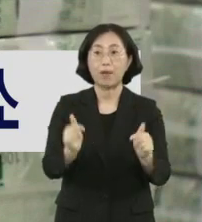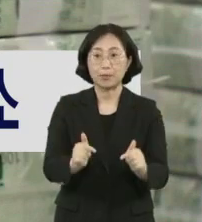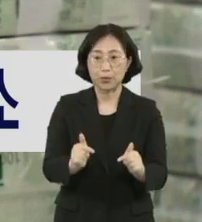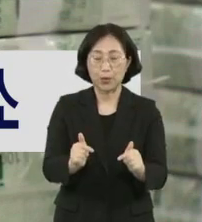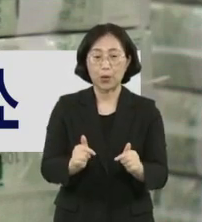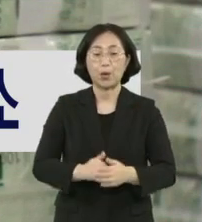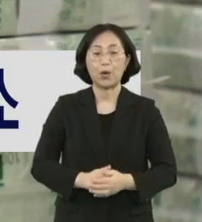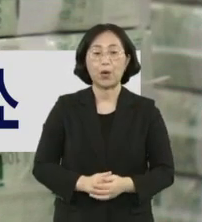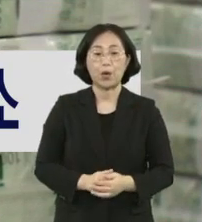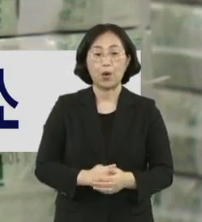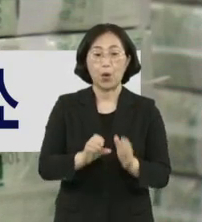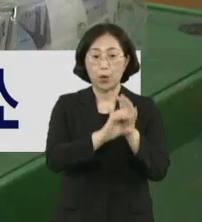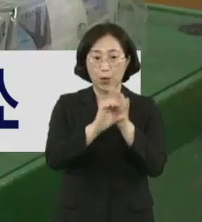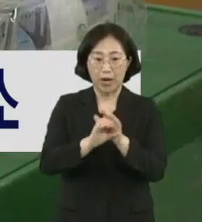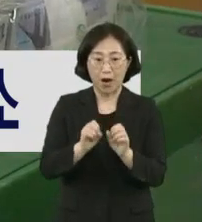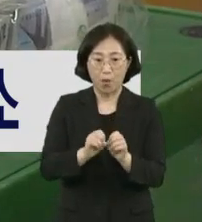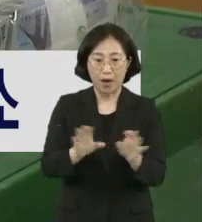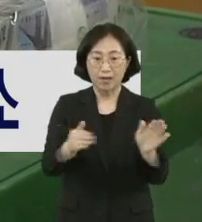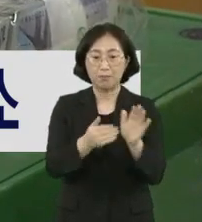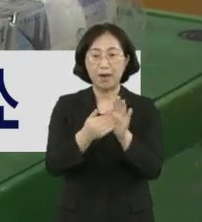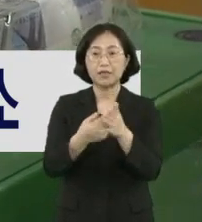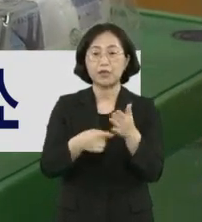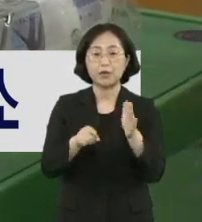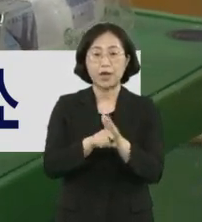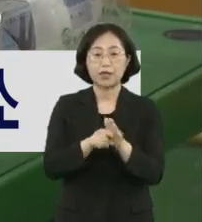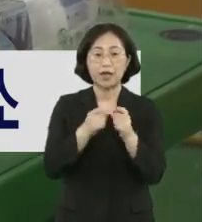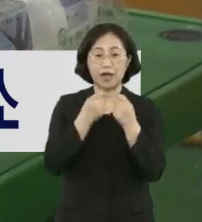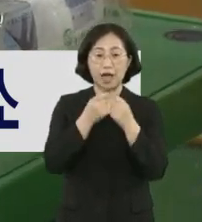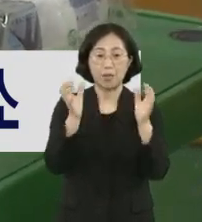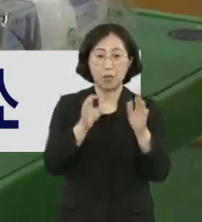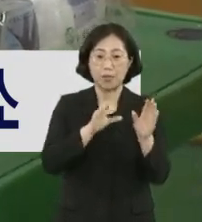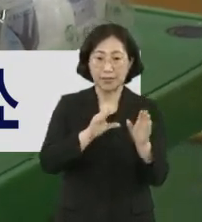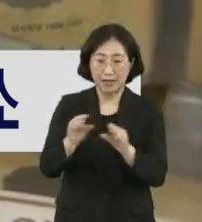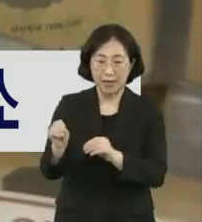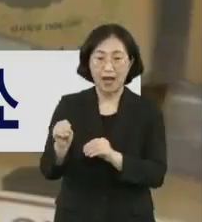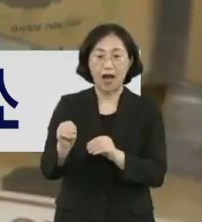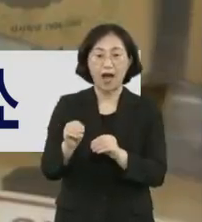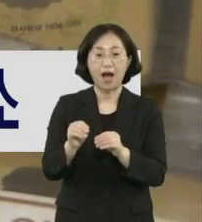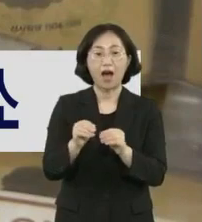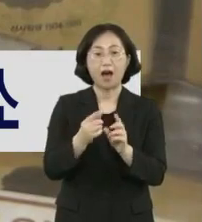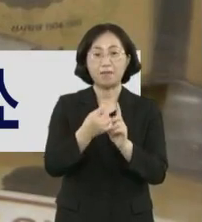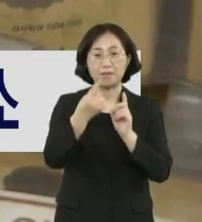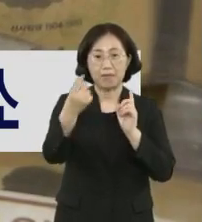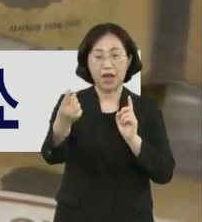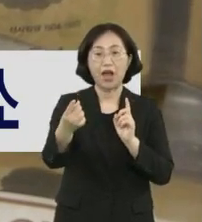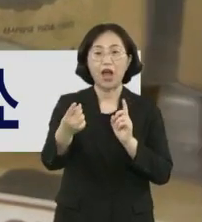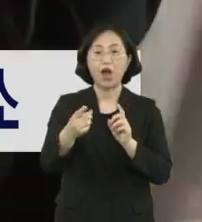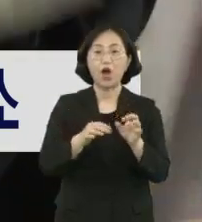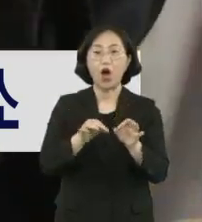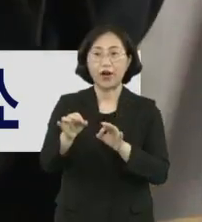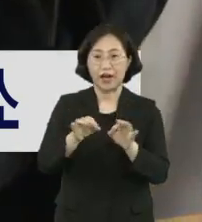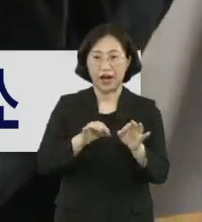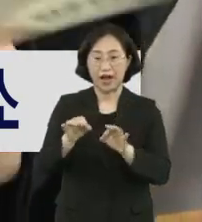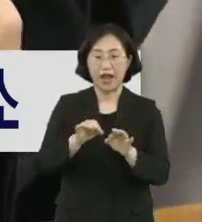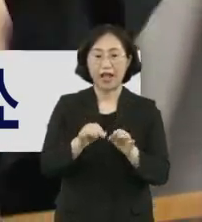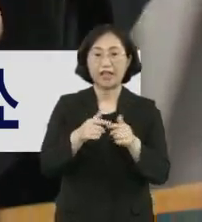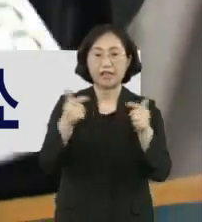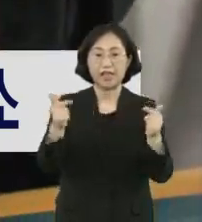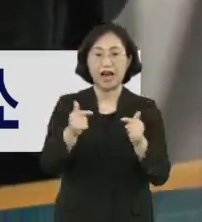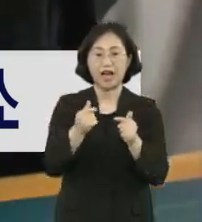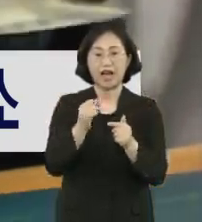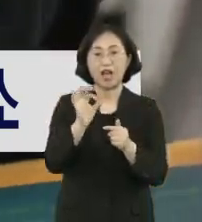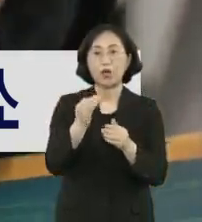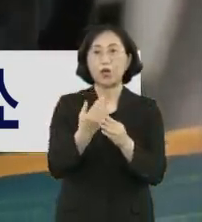감소한 것으로 코로나19 확산 방지를 위한 사적 모임 제한과 비대면 거래 증가 등에 따른 화폐 수요